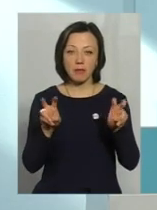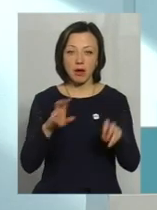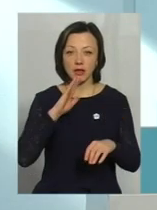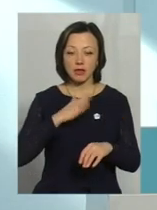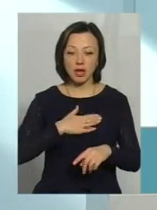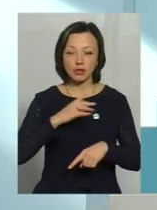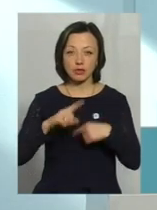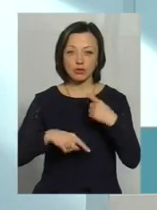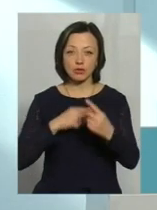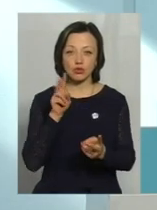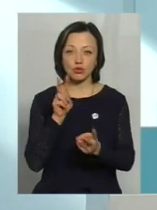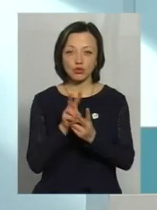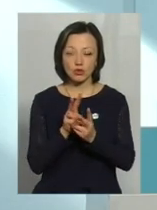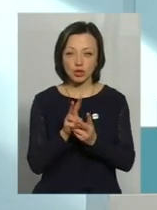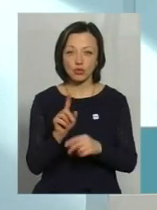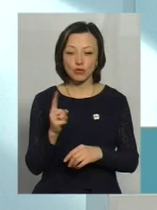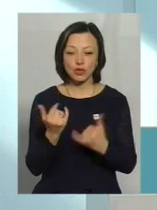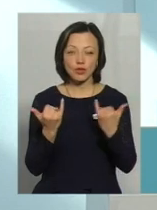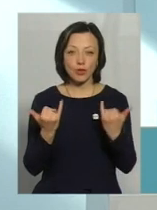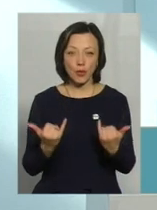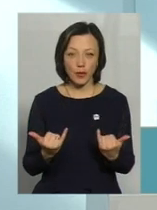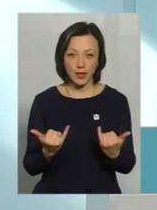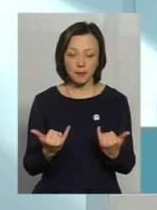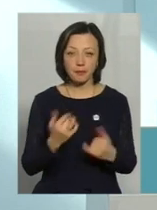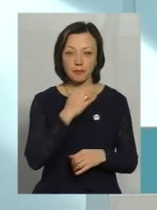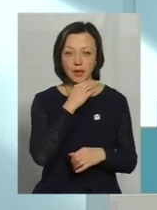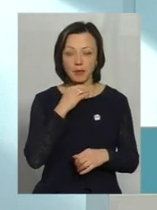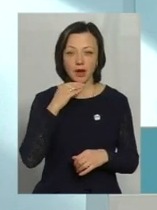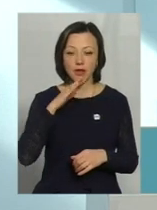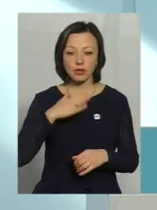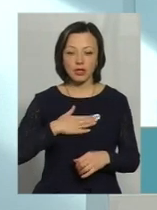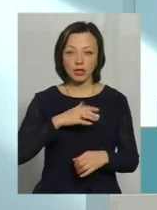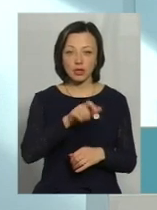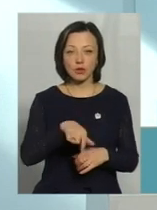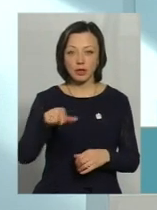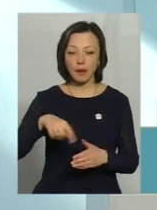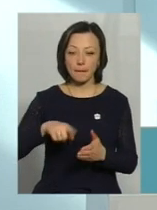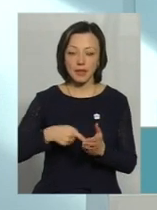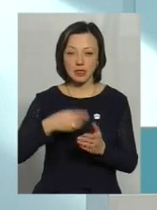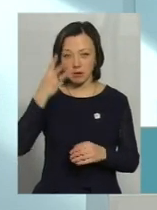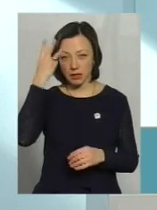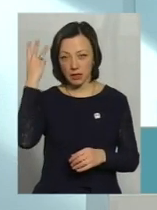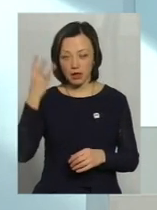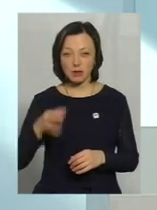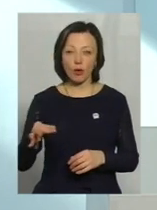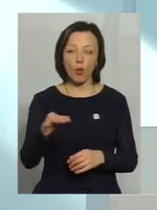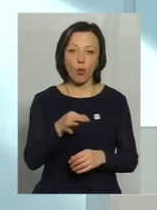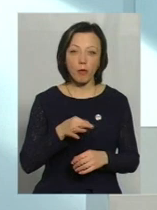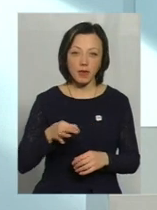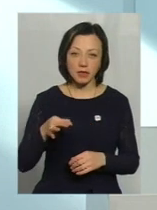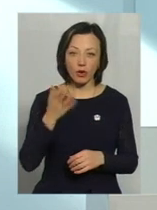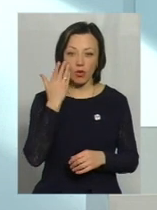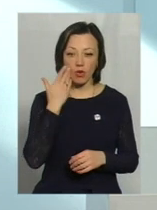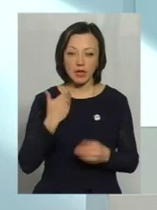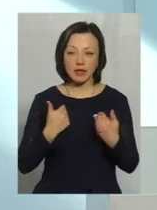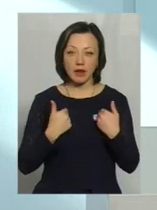нашої слідуючої зустрічі, тому що сьогодні багато наших мешканців міста Хмельницького, Хмельницької області, коли